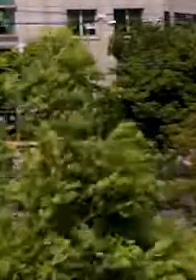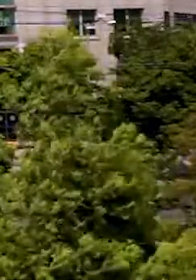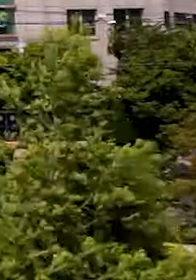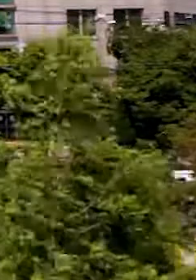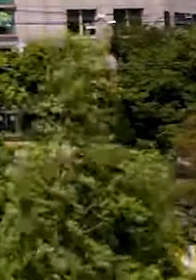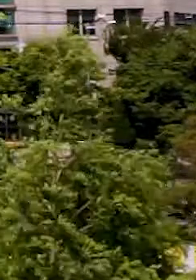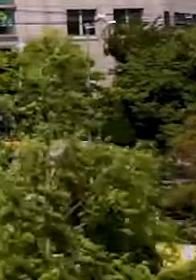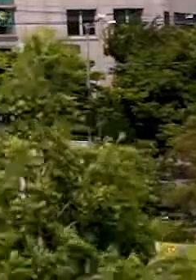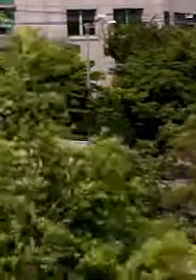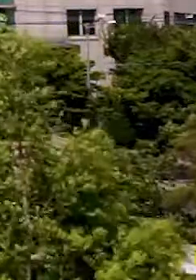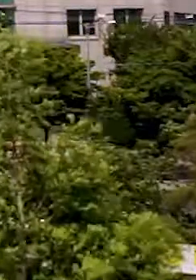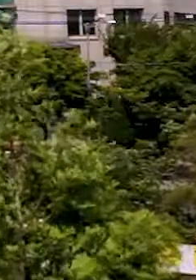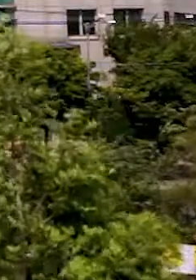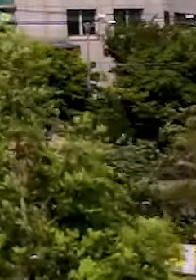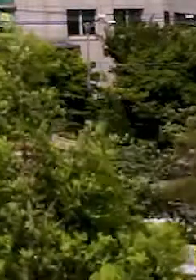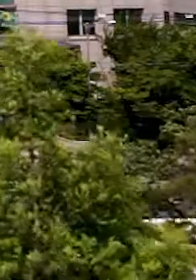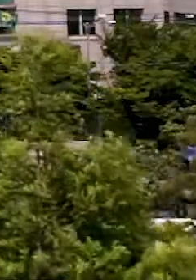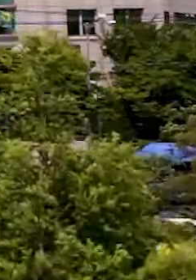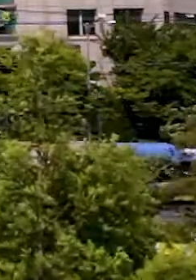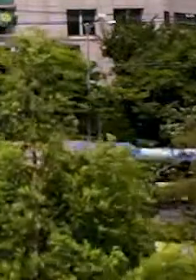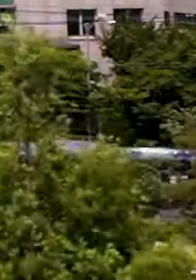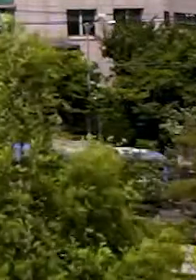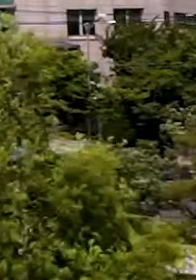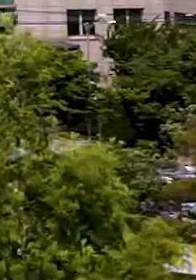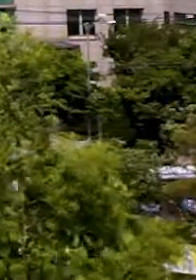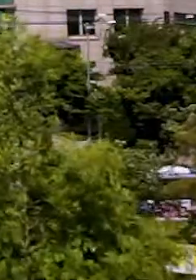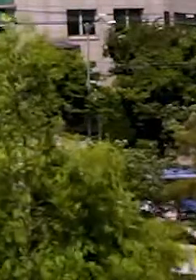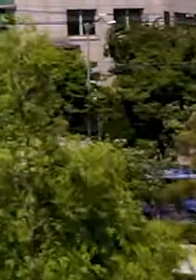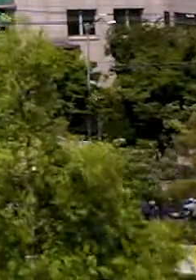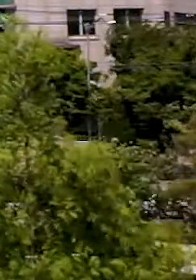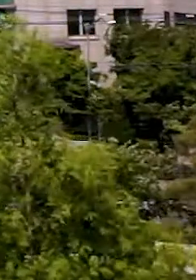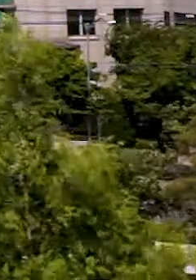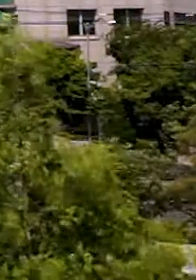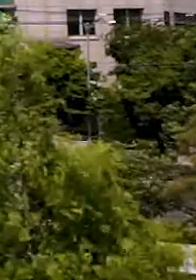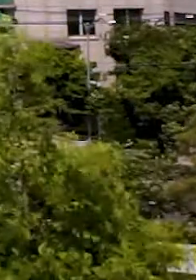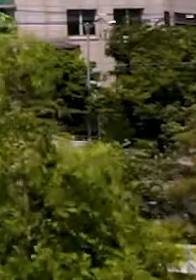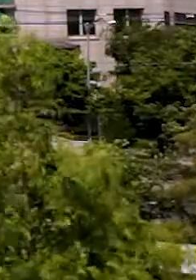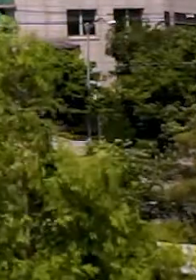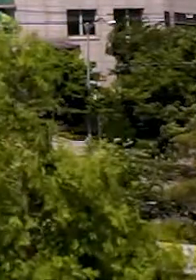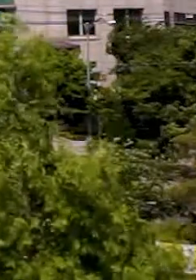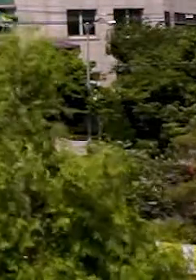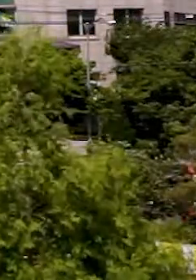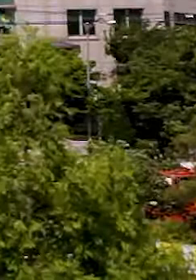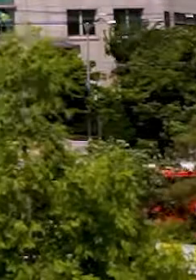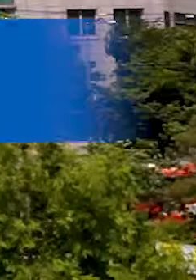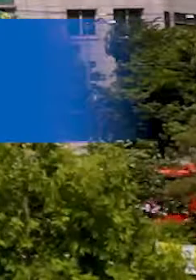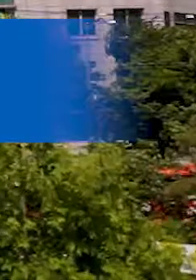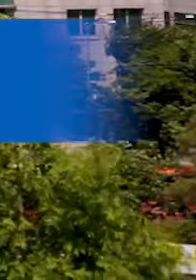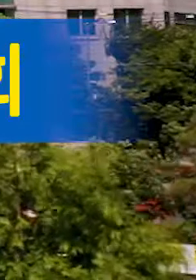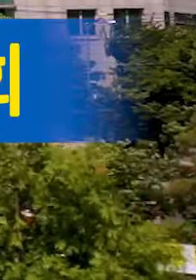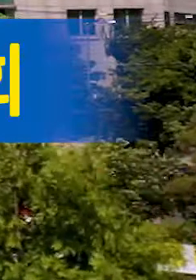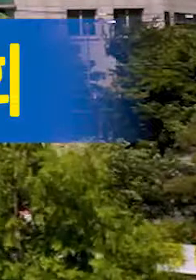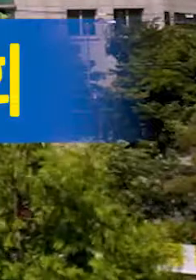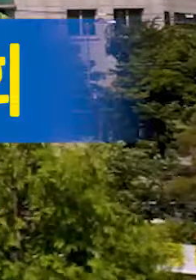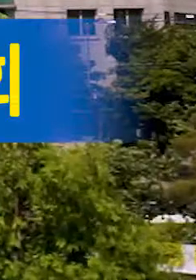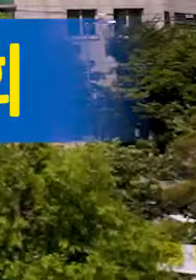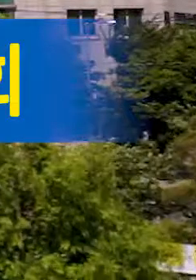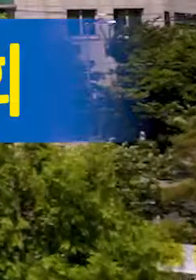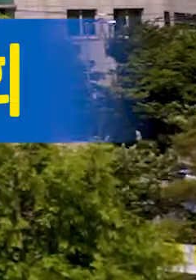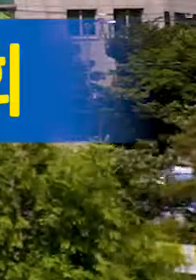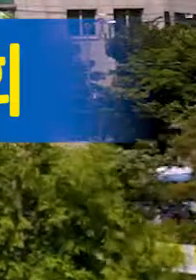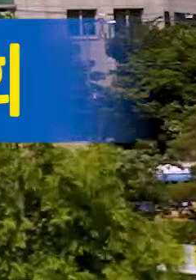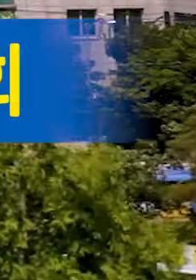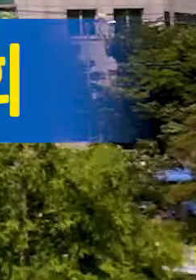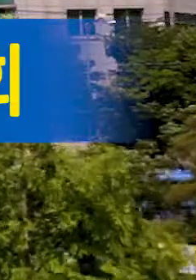위한 EM과 함께하는 그린 아카데미가 10월 22일까지 운영됩니다. 7월 26일 여름방학